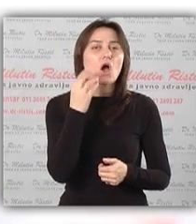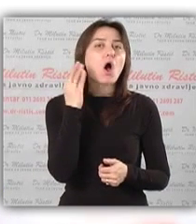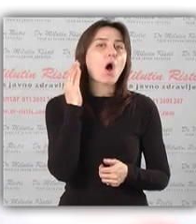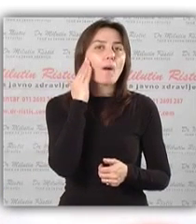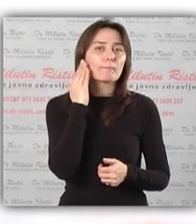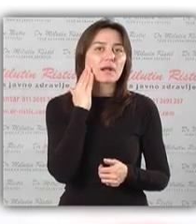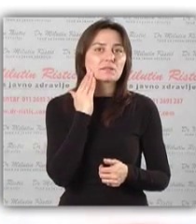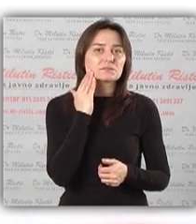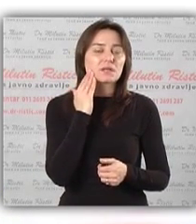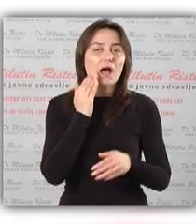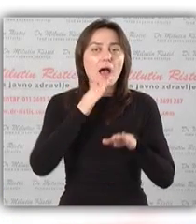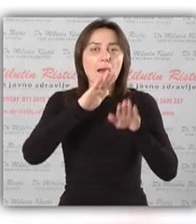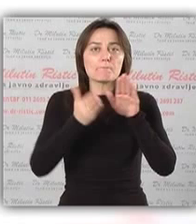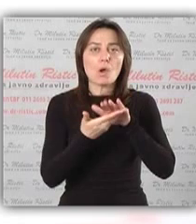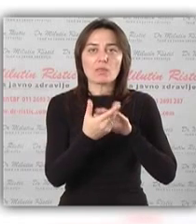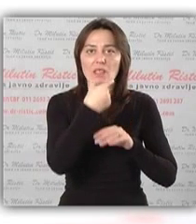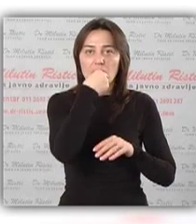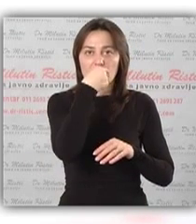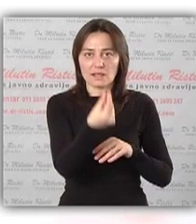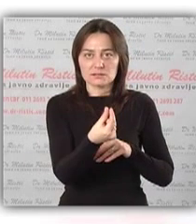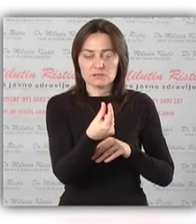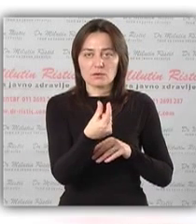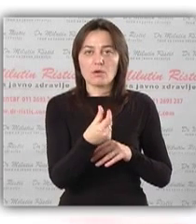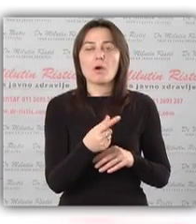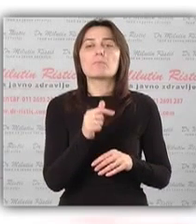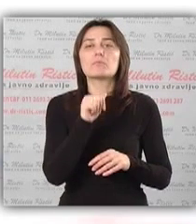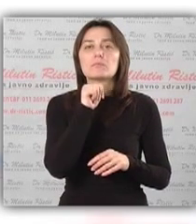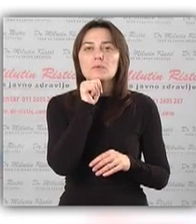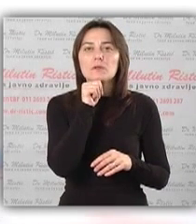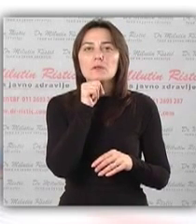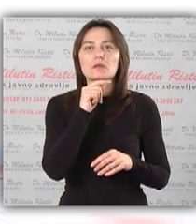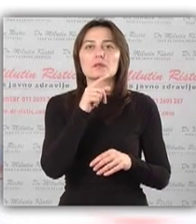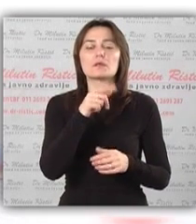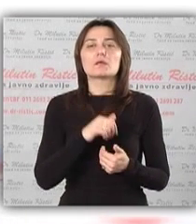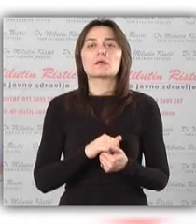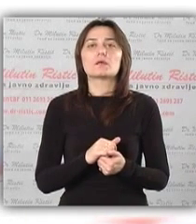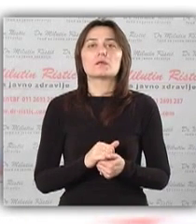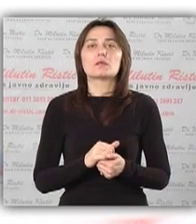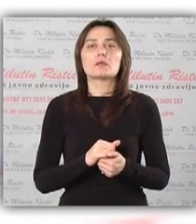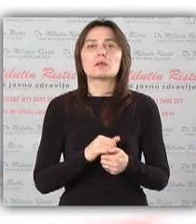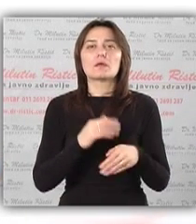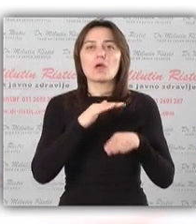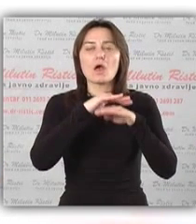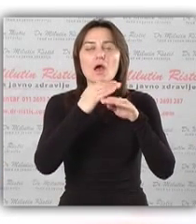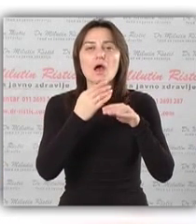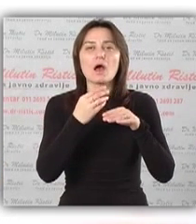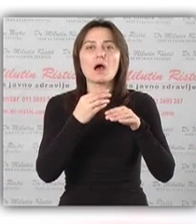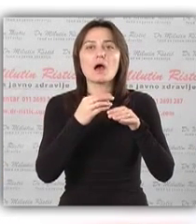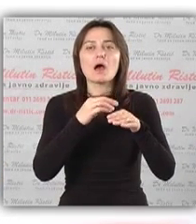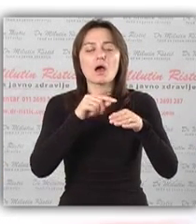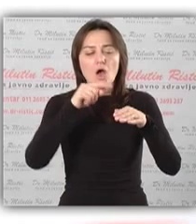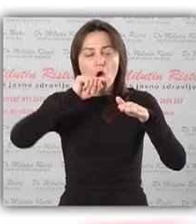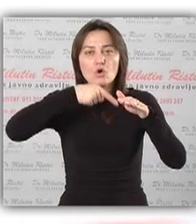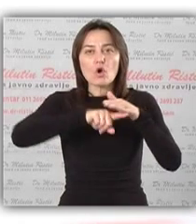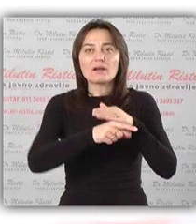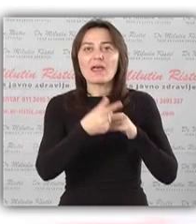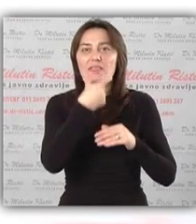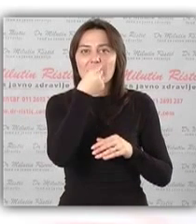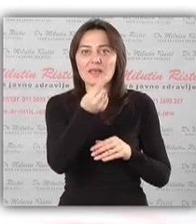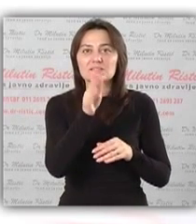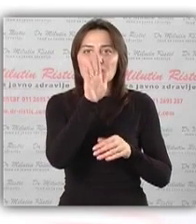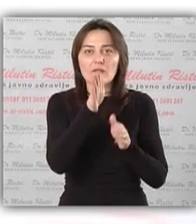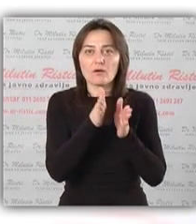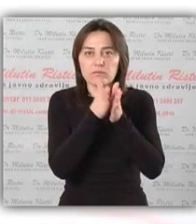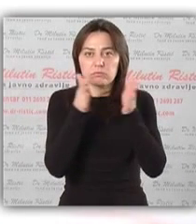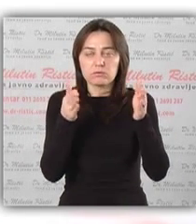sluzokoži obraza, zatim podjezični prostor, zatim nastaju na sluzokoži korena jezika